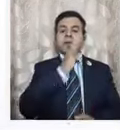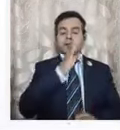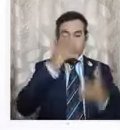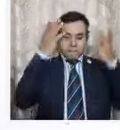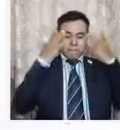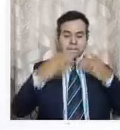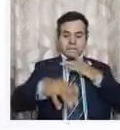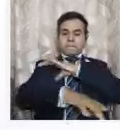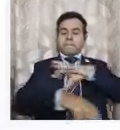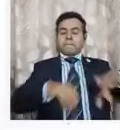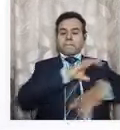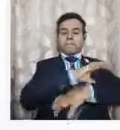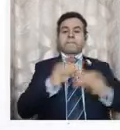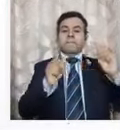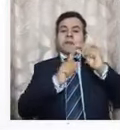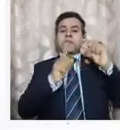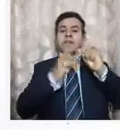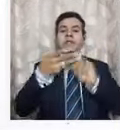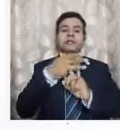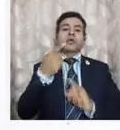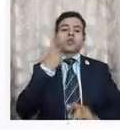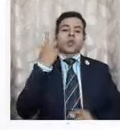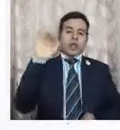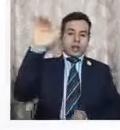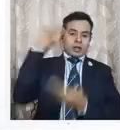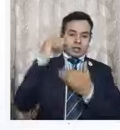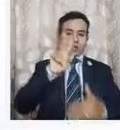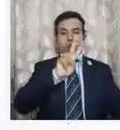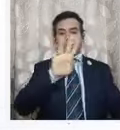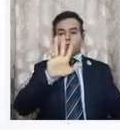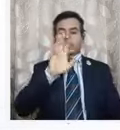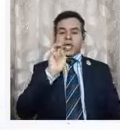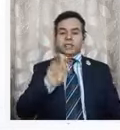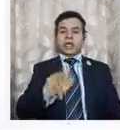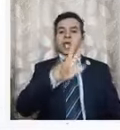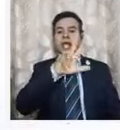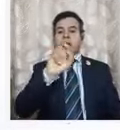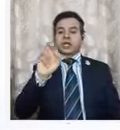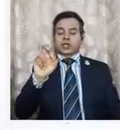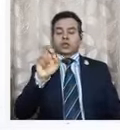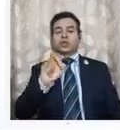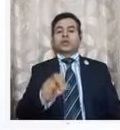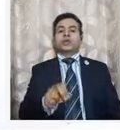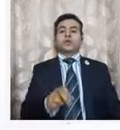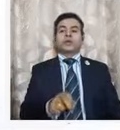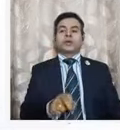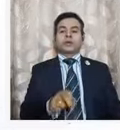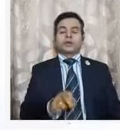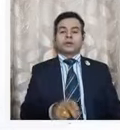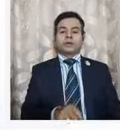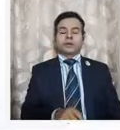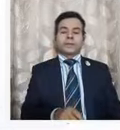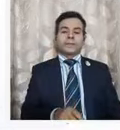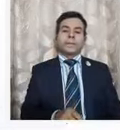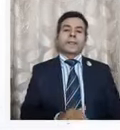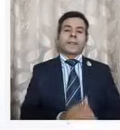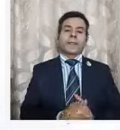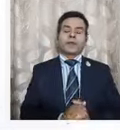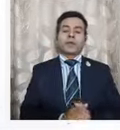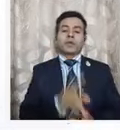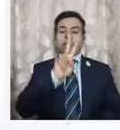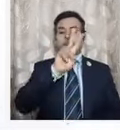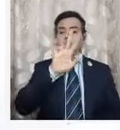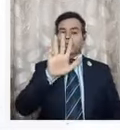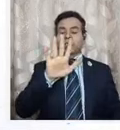বাসায় বা হোম কোয়ারেন্টাইনে আছেন। ব্যক্তিগত সুরক্ষা সামগ্রী, গত 24 ঘন্টায় সংগৃহীত হয়েছে